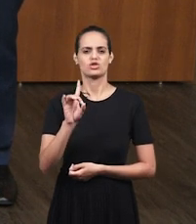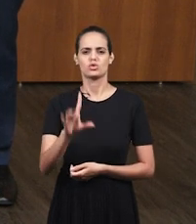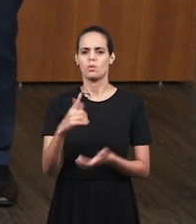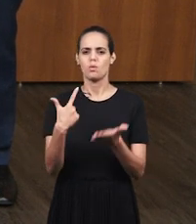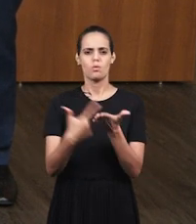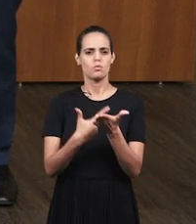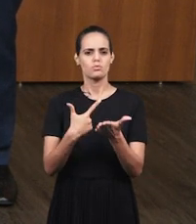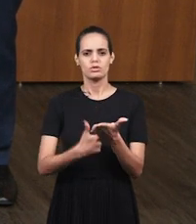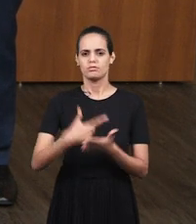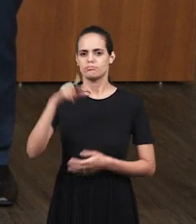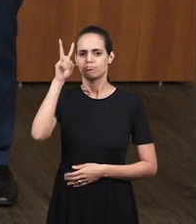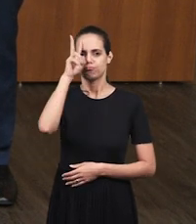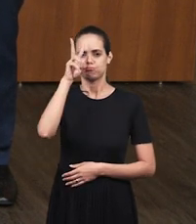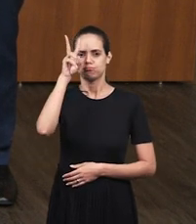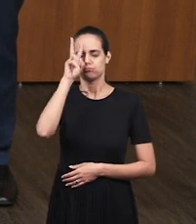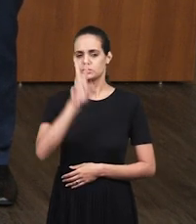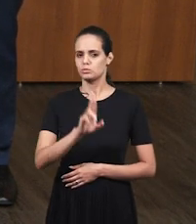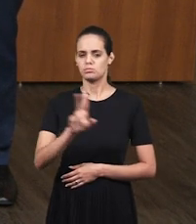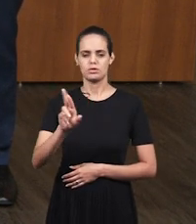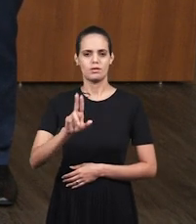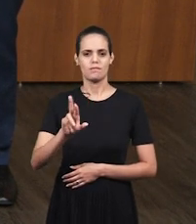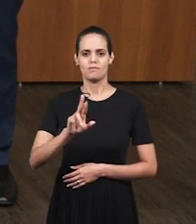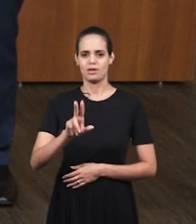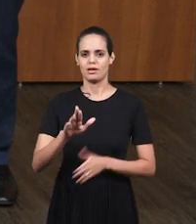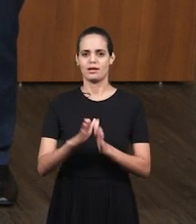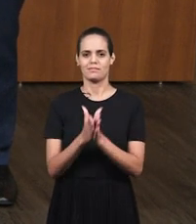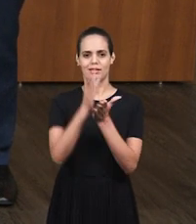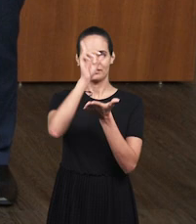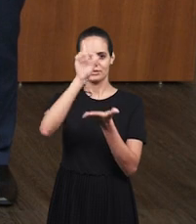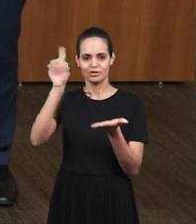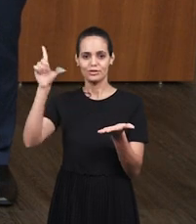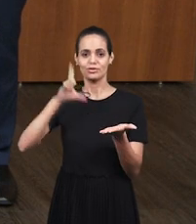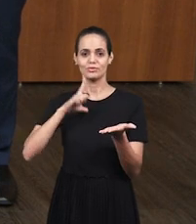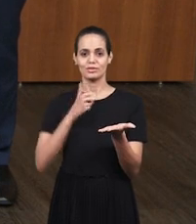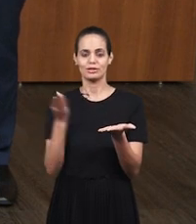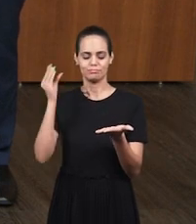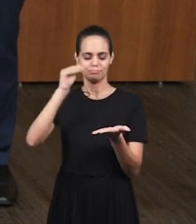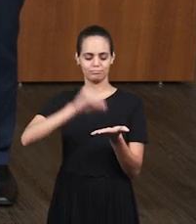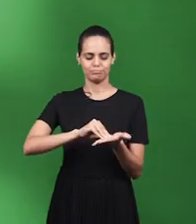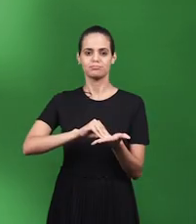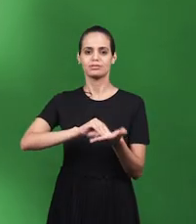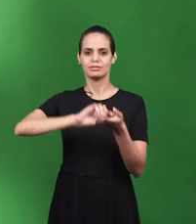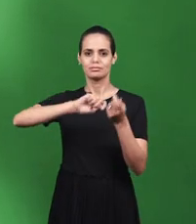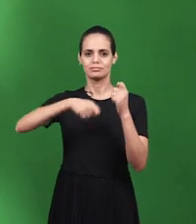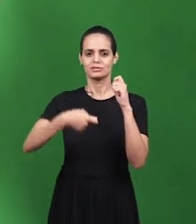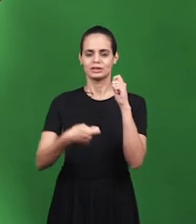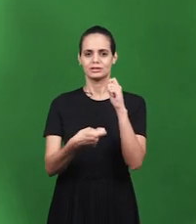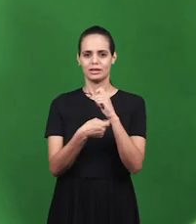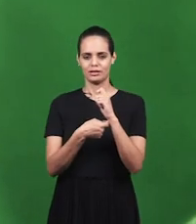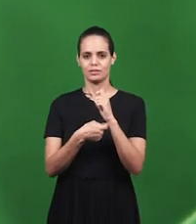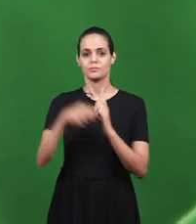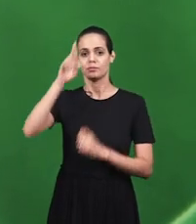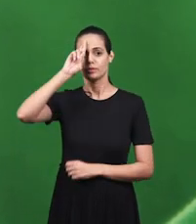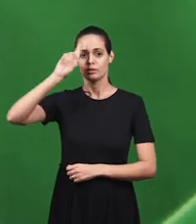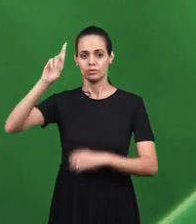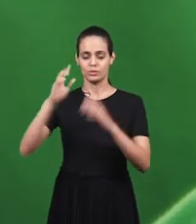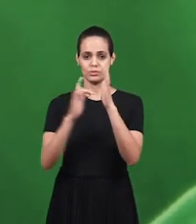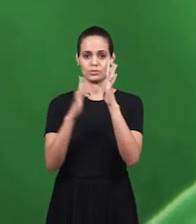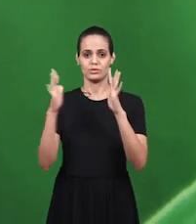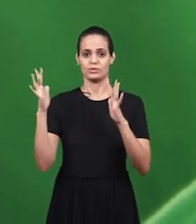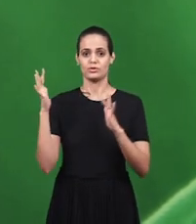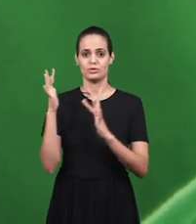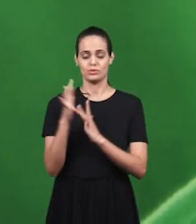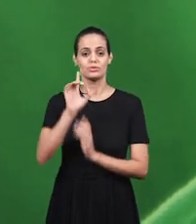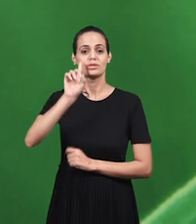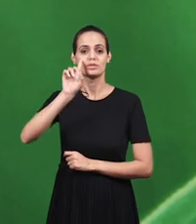Не просто историческая книга. Библия имеет тайну, содержащуюся в ней.